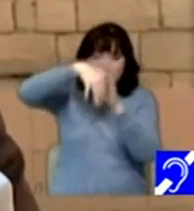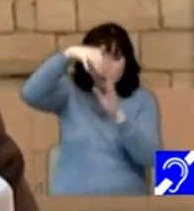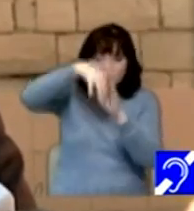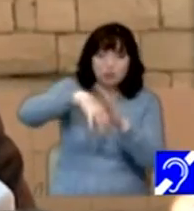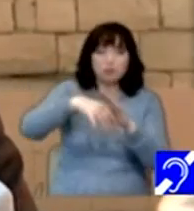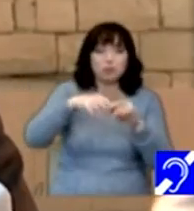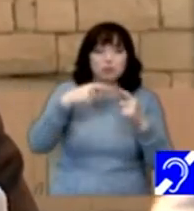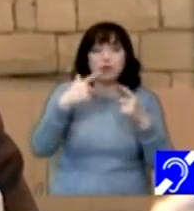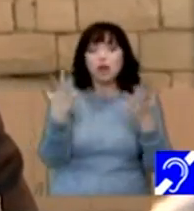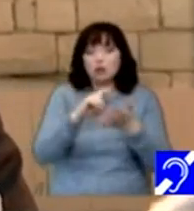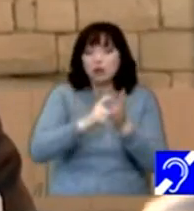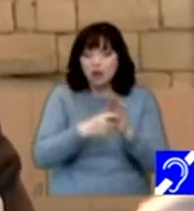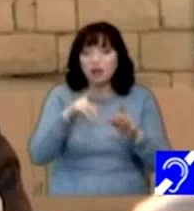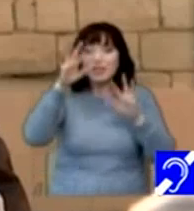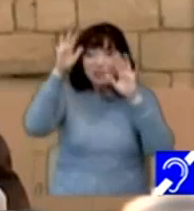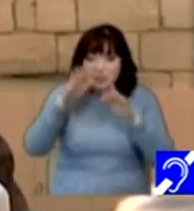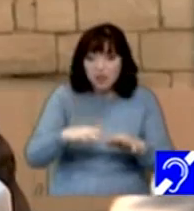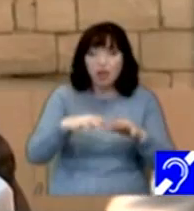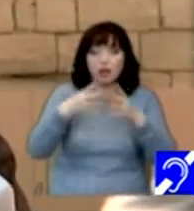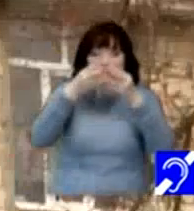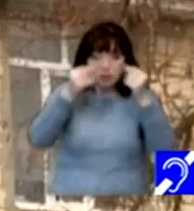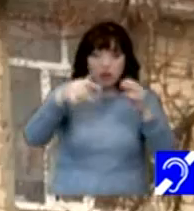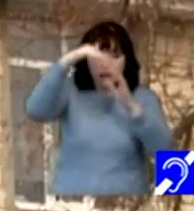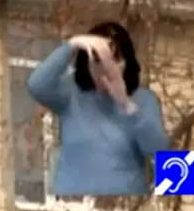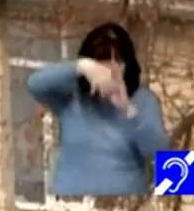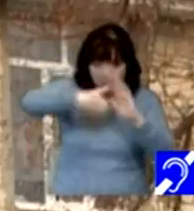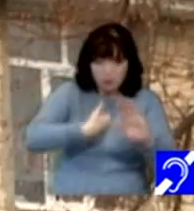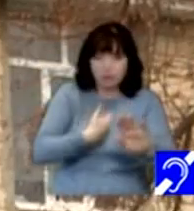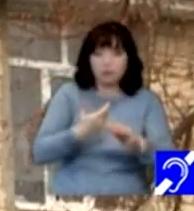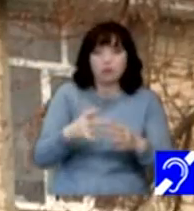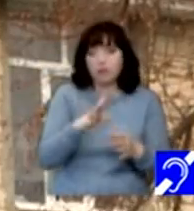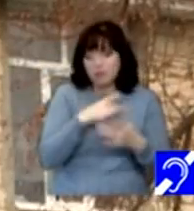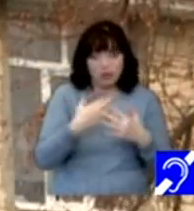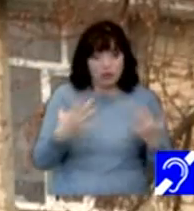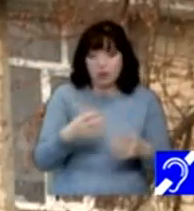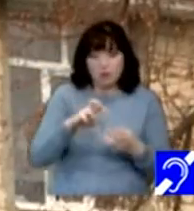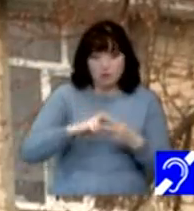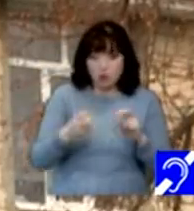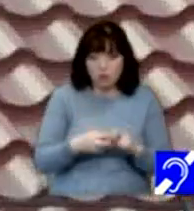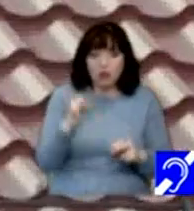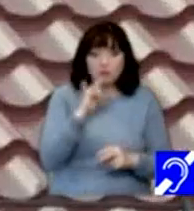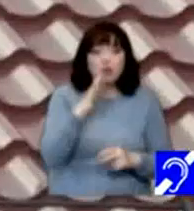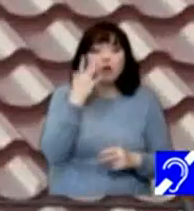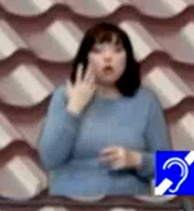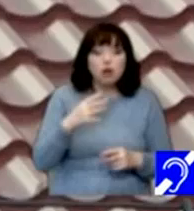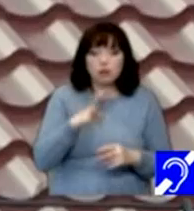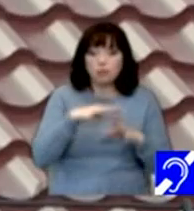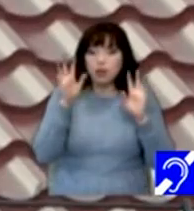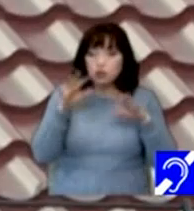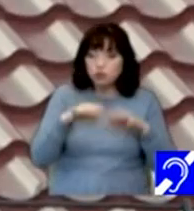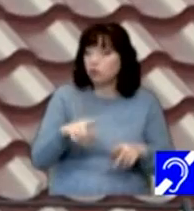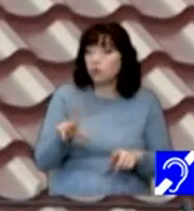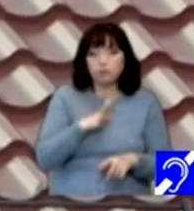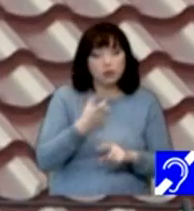anumite blocuri sau chiar și ninsoarea pătrundea deja sub acoperiș. Și în perioada când aveam precipitații era